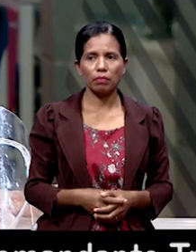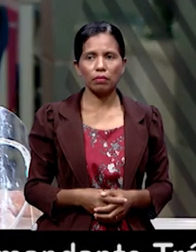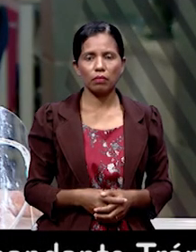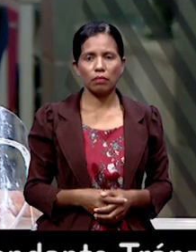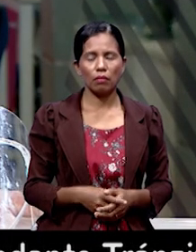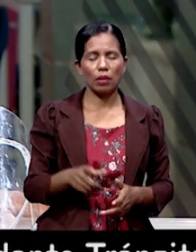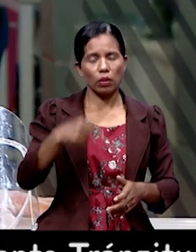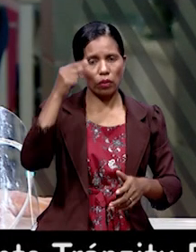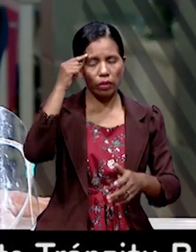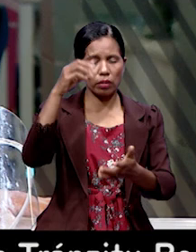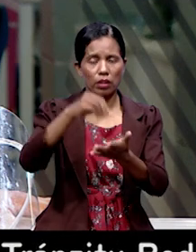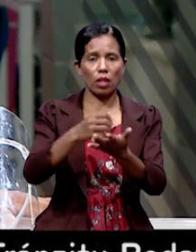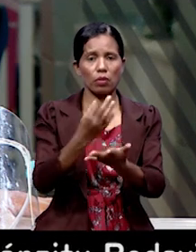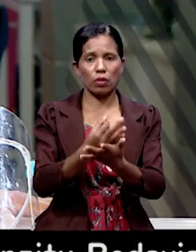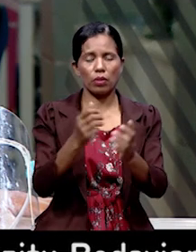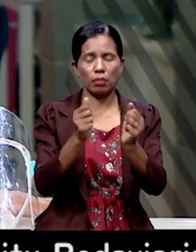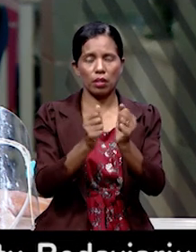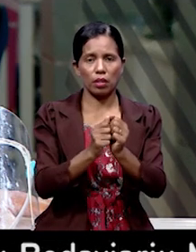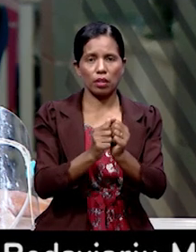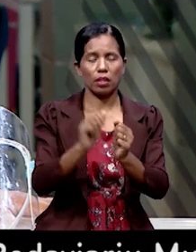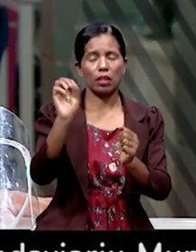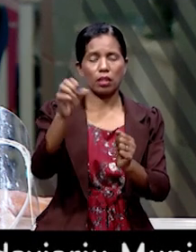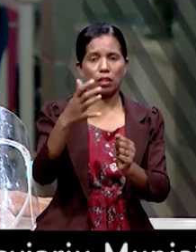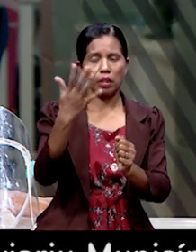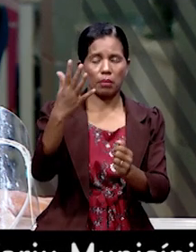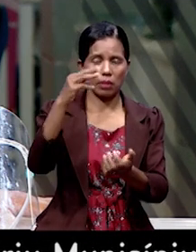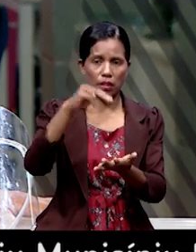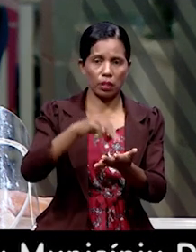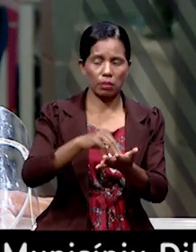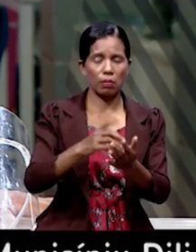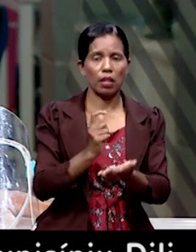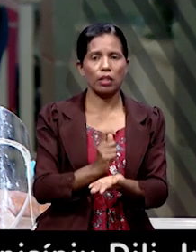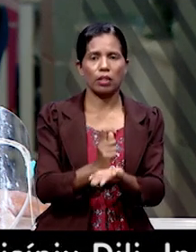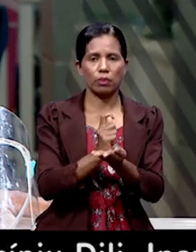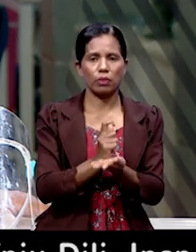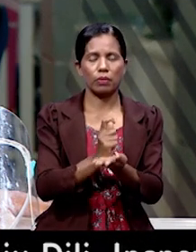Guvernul se alocă orsamentul tokon să nu lurise în limă pe Ataúro.